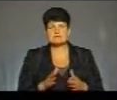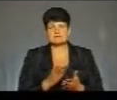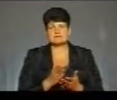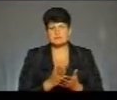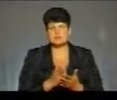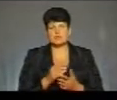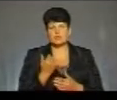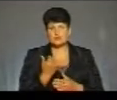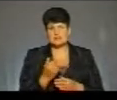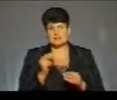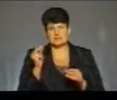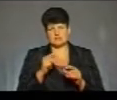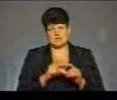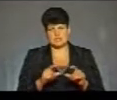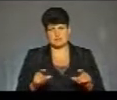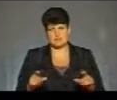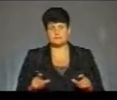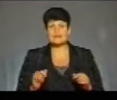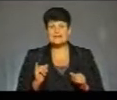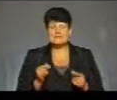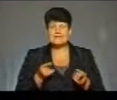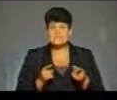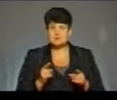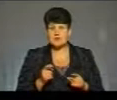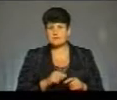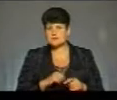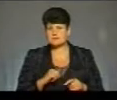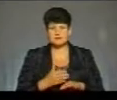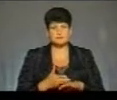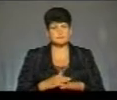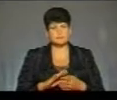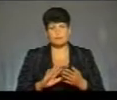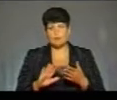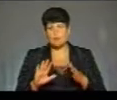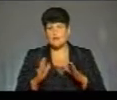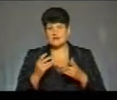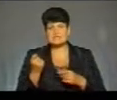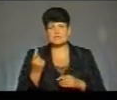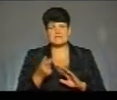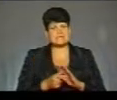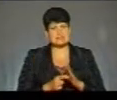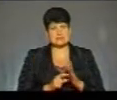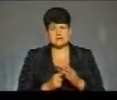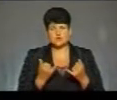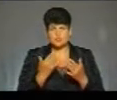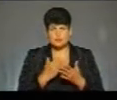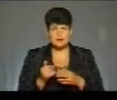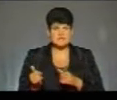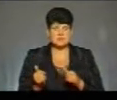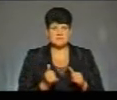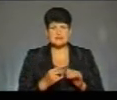у їхніх навчальних закладах. І насправді найкритичніший момент – це 11 класи. Сьогодні ми маємо